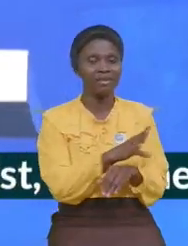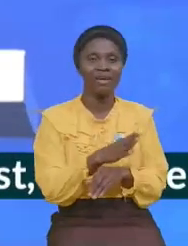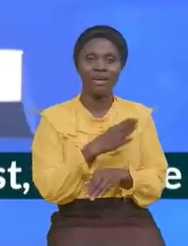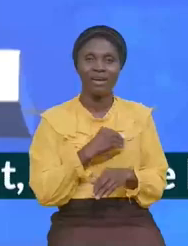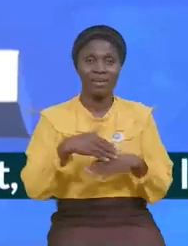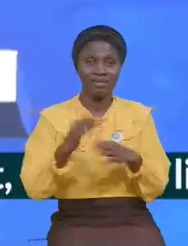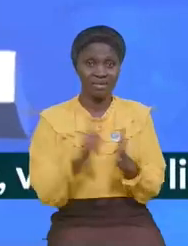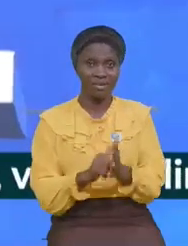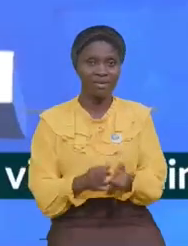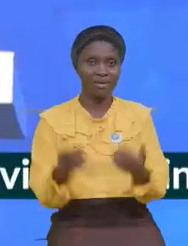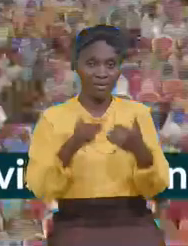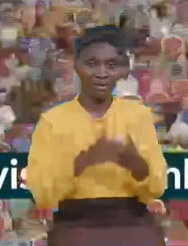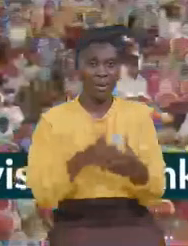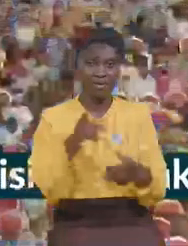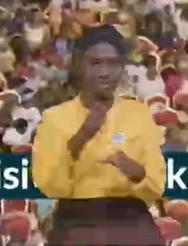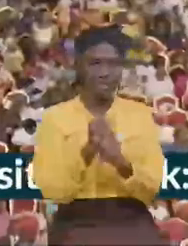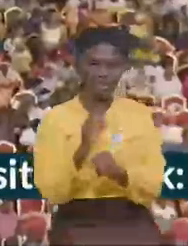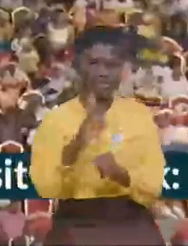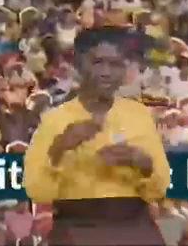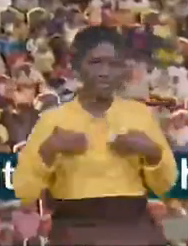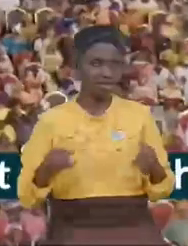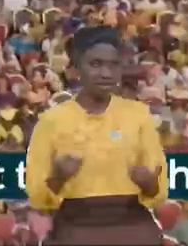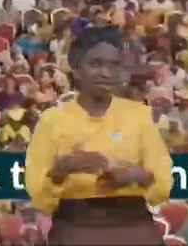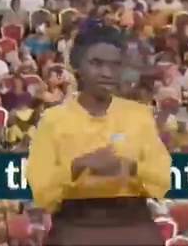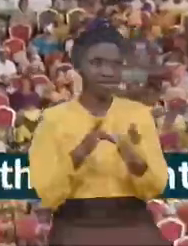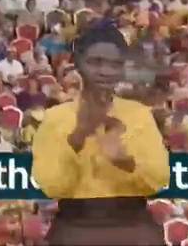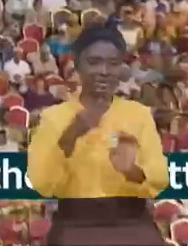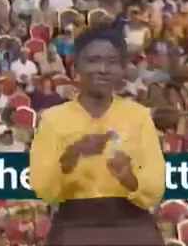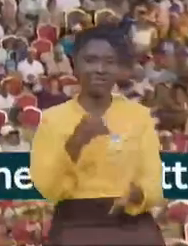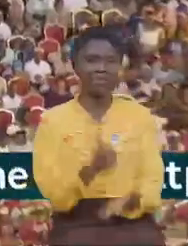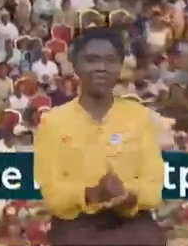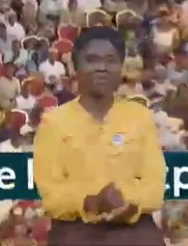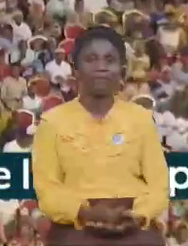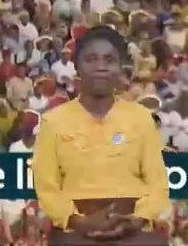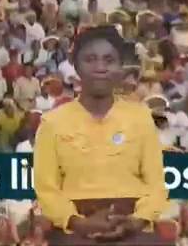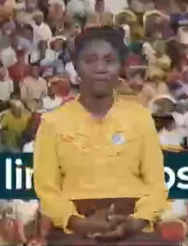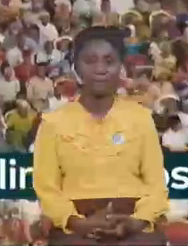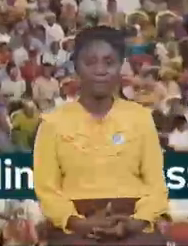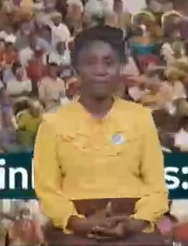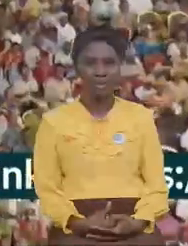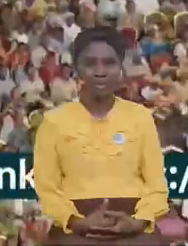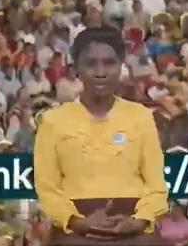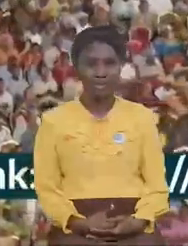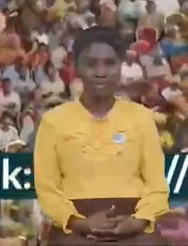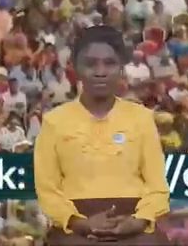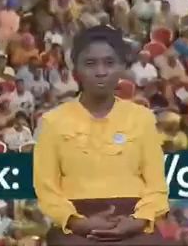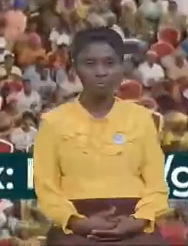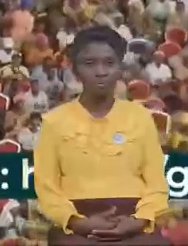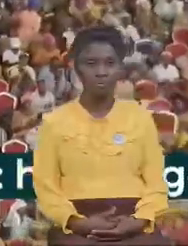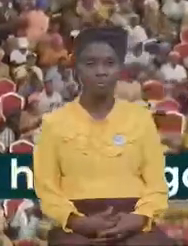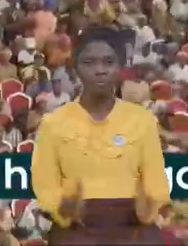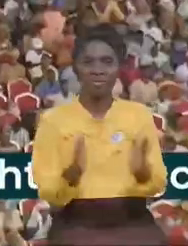Je reviendrai après prier pour vous et vous allez recevoir le guérisseur et votre guérison au nom de